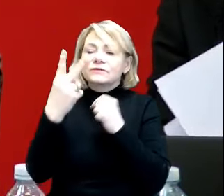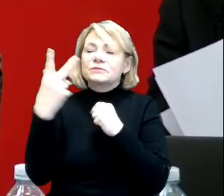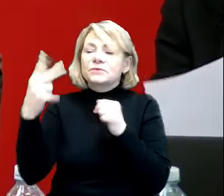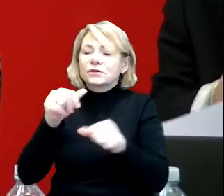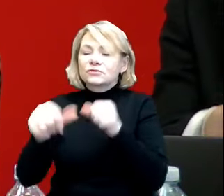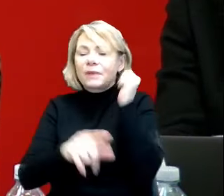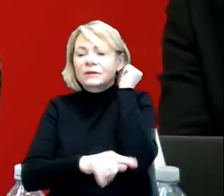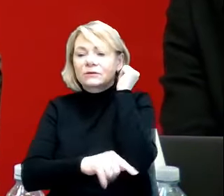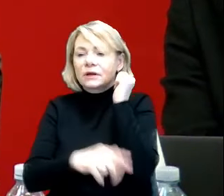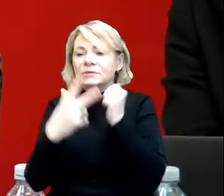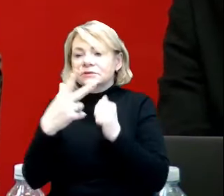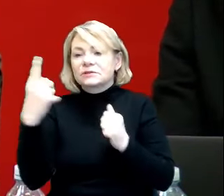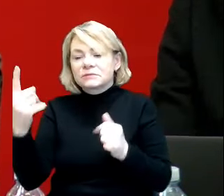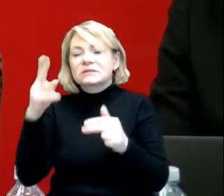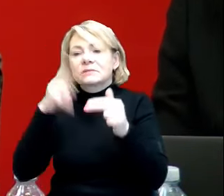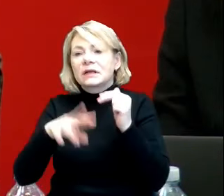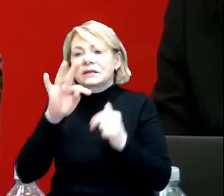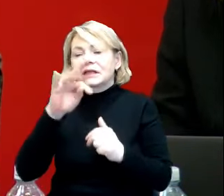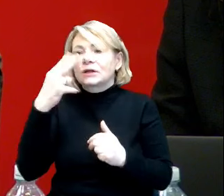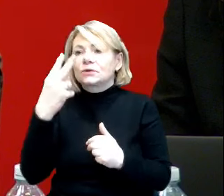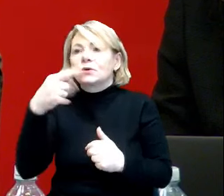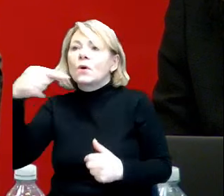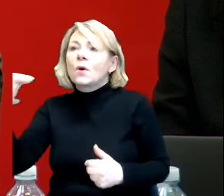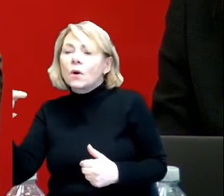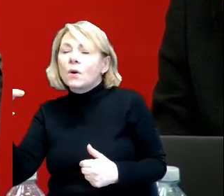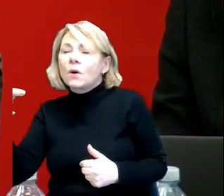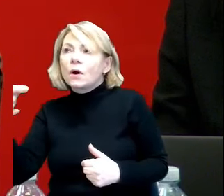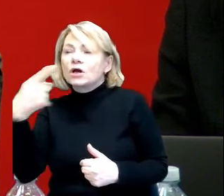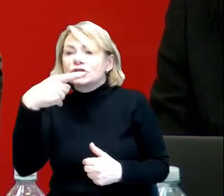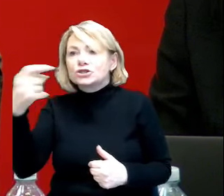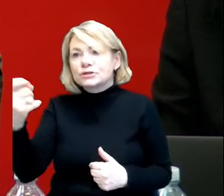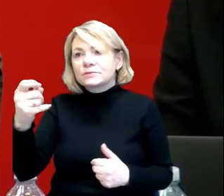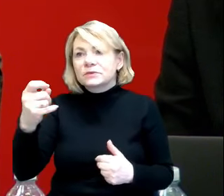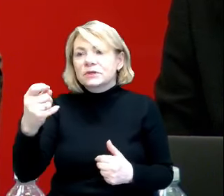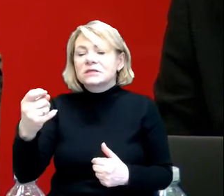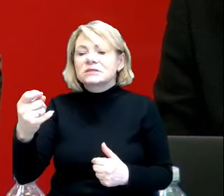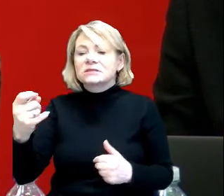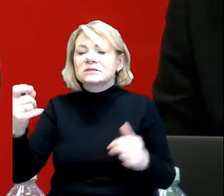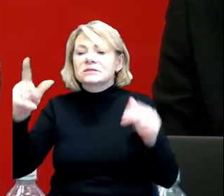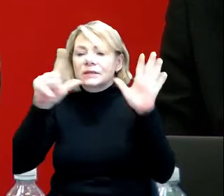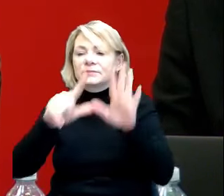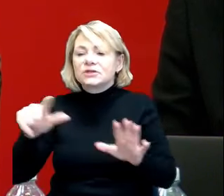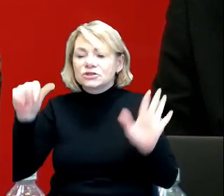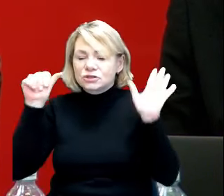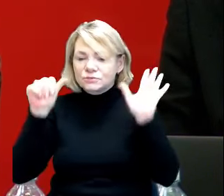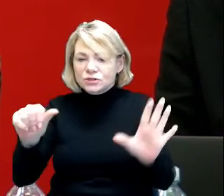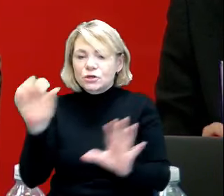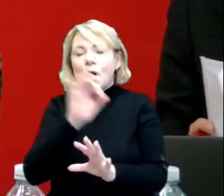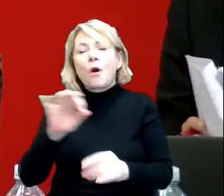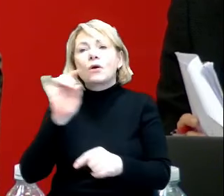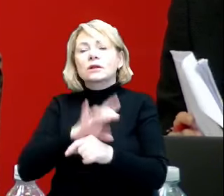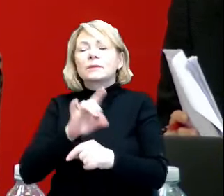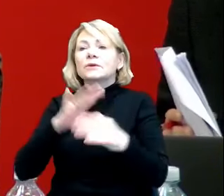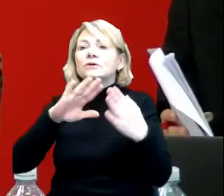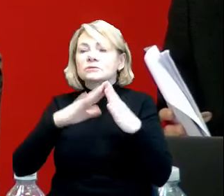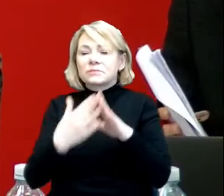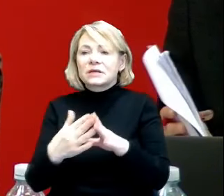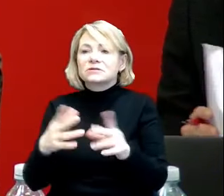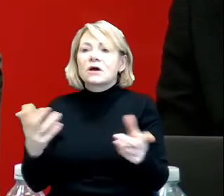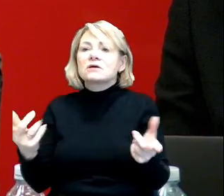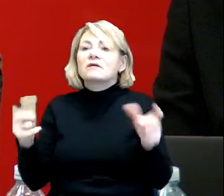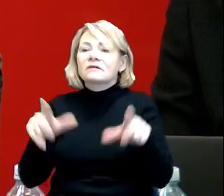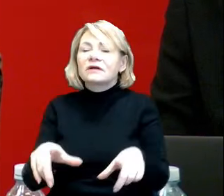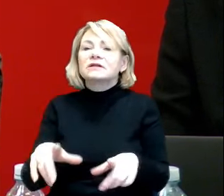sprendimo numeris t2 bršnys 176 dėl klaipėdos miesto savivaldybės biudžetinių kultūros